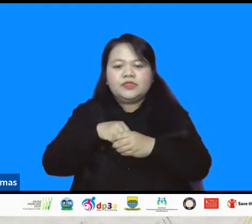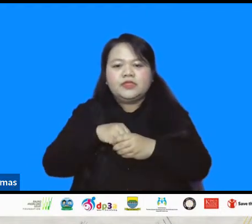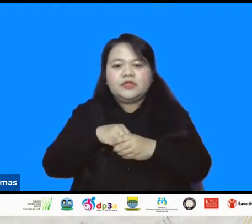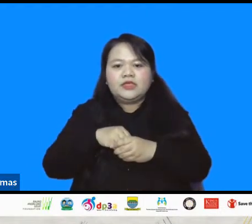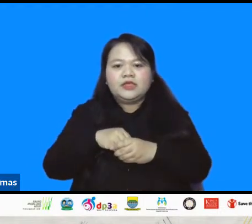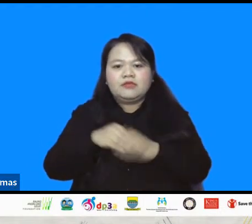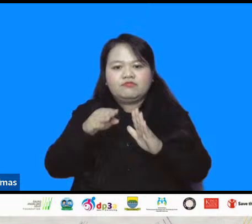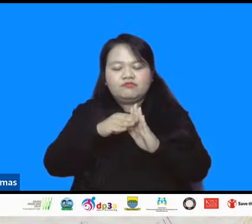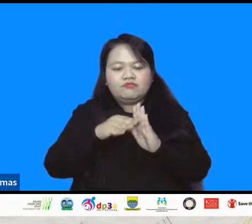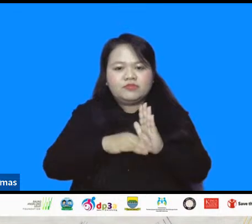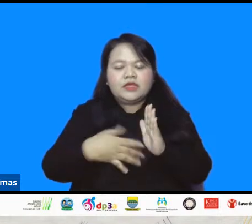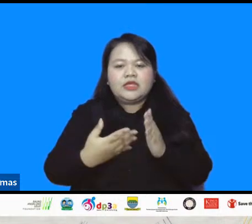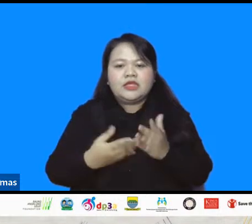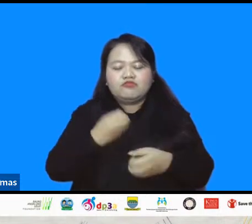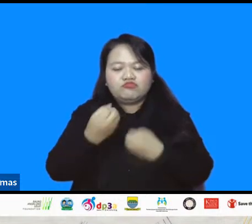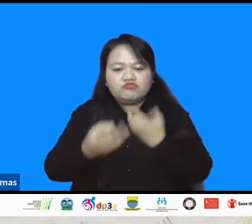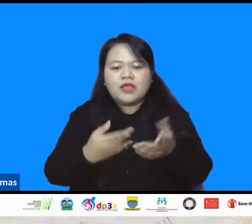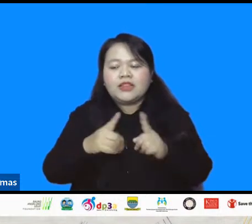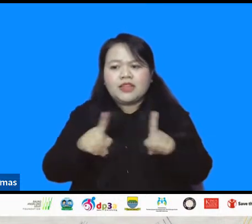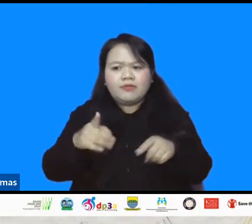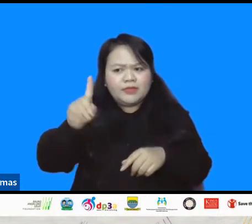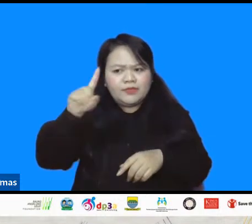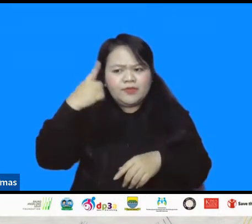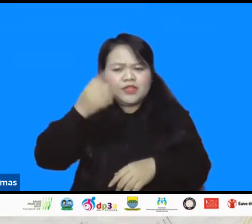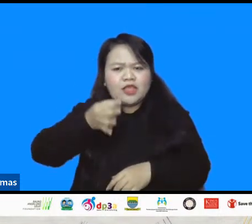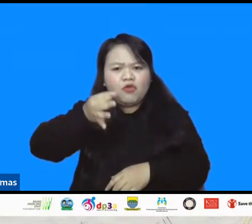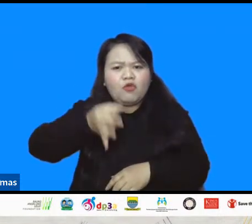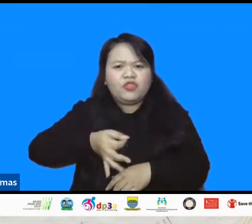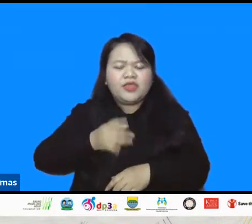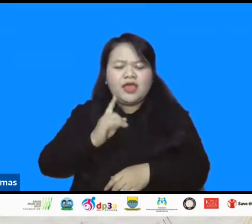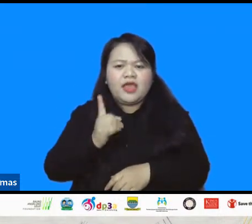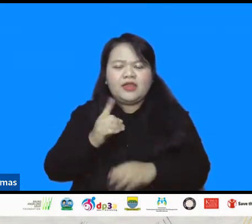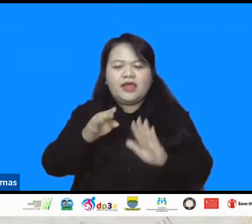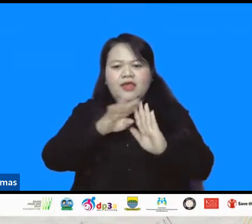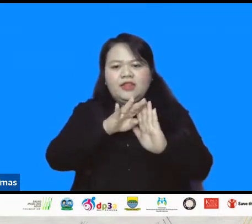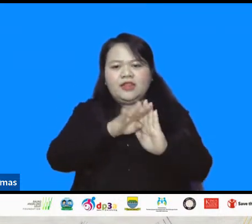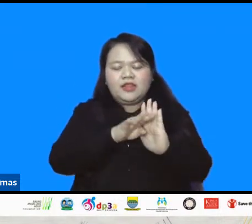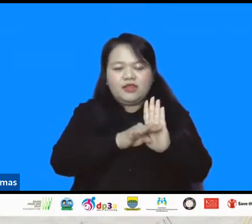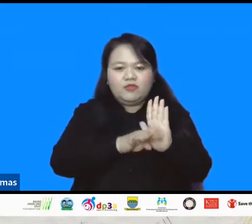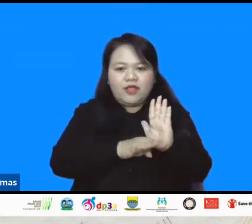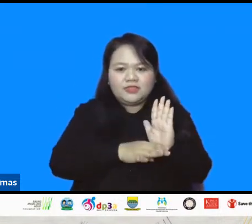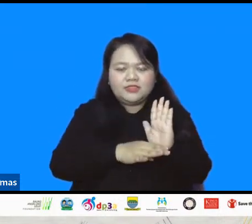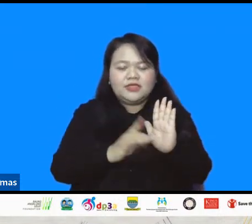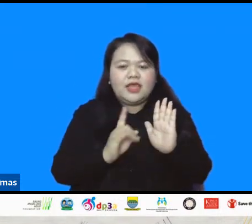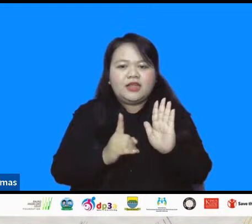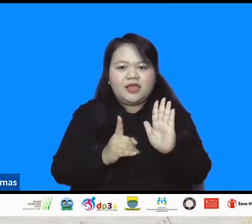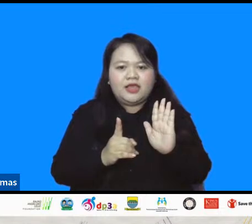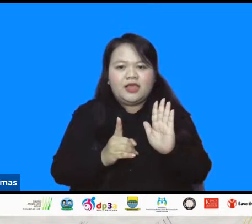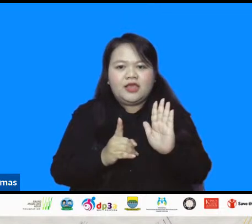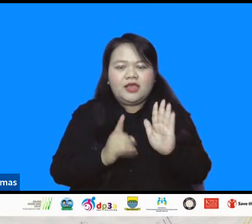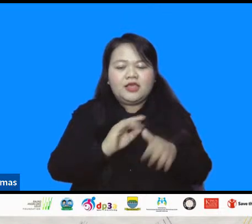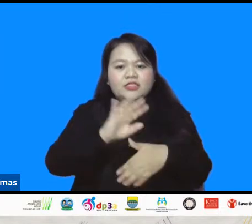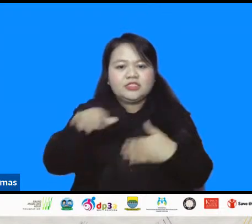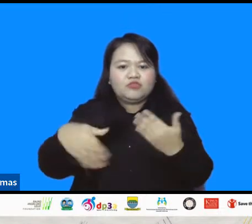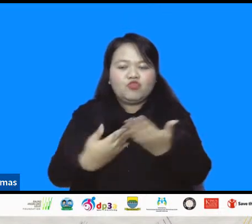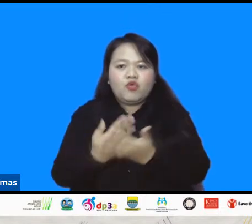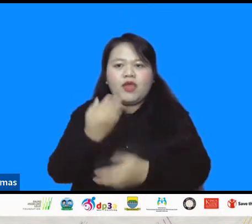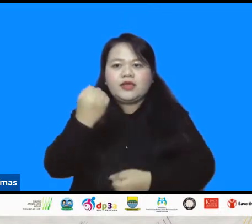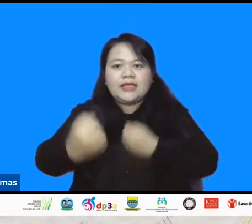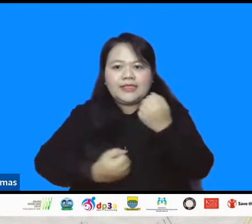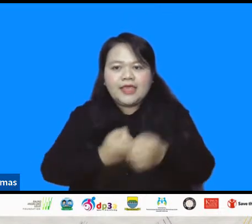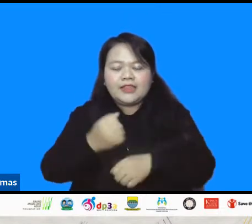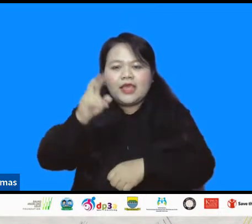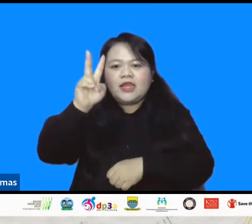kan pemerintah kota juga kami gitu ada satu regulasi bahwa semua pelaksanaan kegiatan itu kan